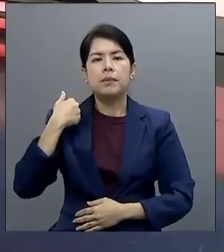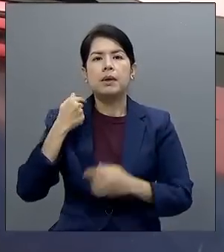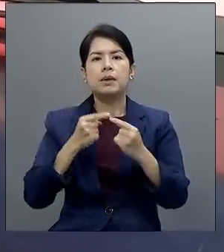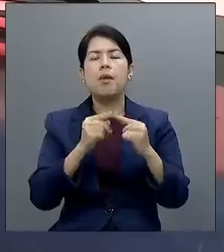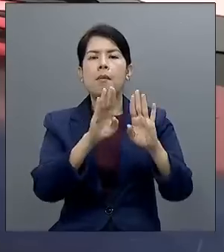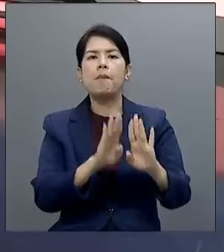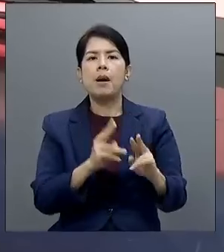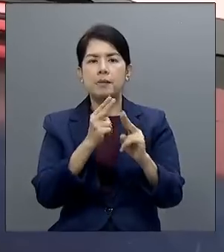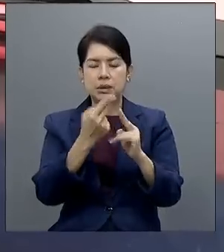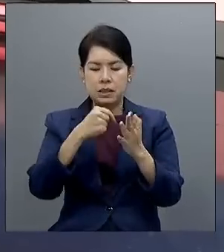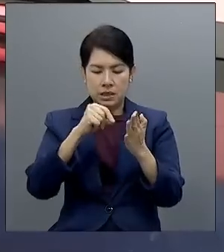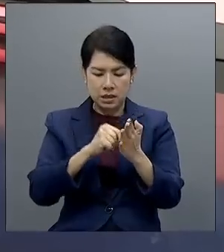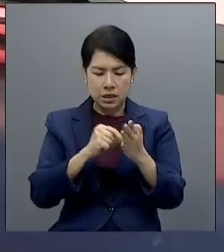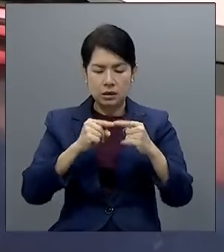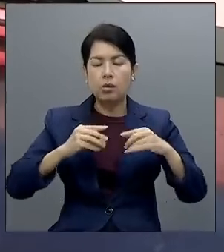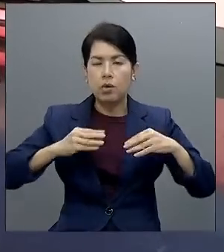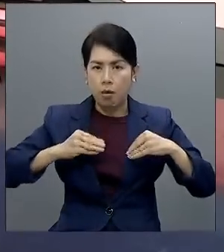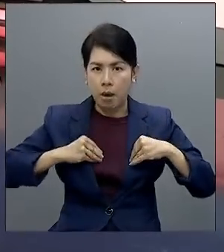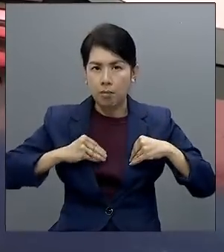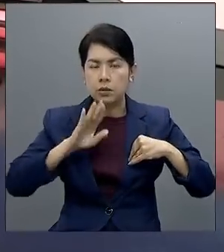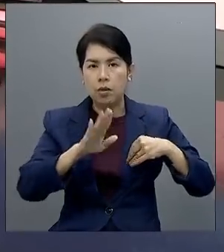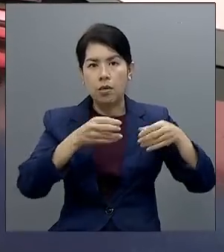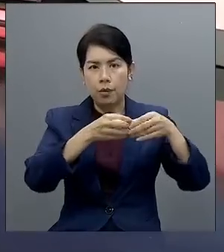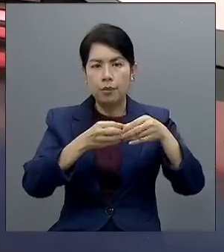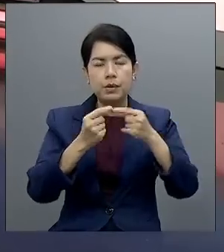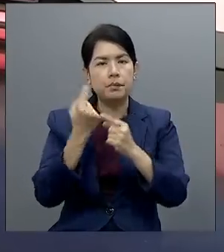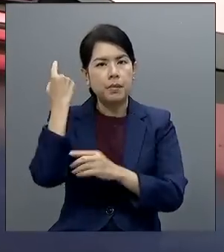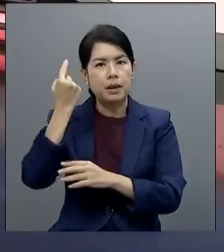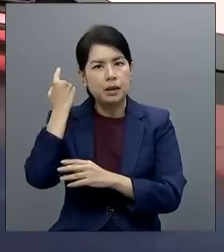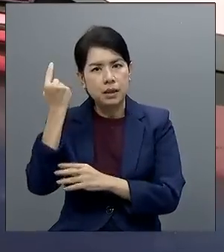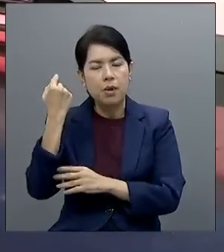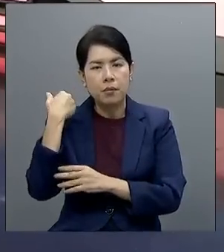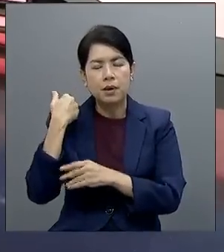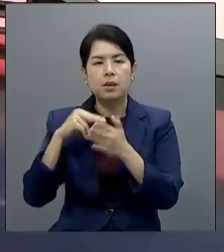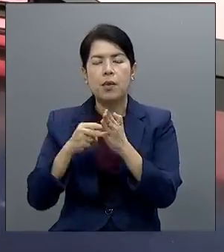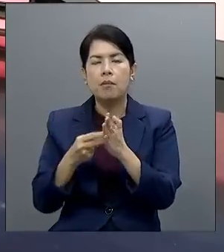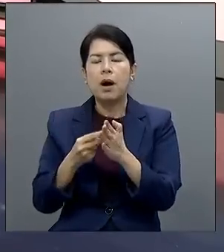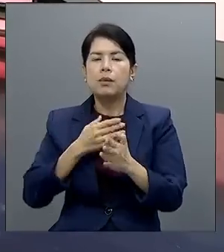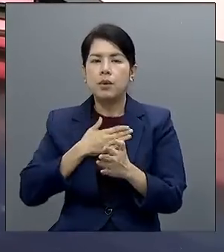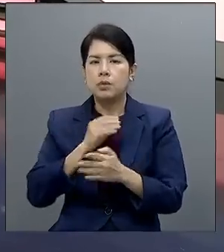ยอมรับในความเสี่ยงต่างๆที่อาจจะเกิดขึ้นอ่ะนะคะเพื่อที่จะปัดความรับผิดชอบออกไปด้วยส่วนนึงนะคะขอบคุณค่ะ